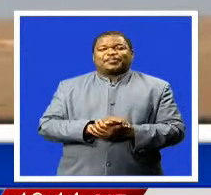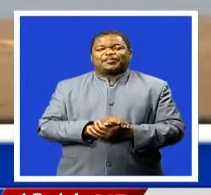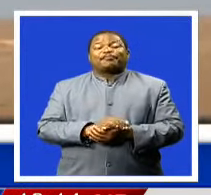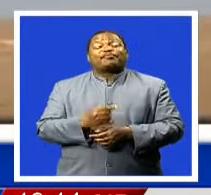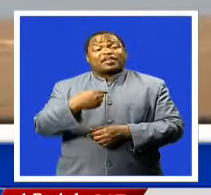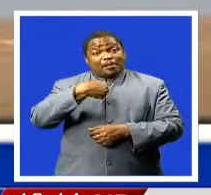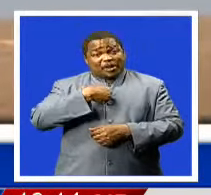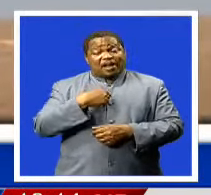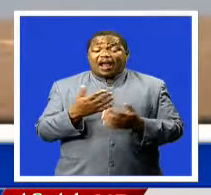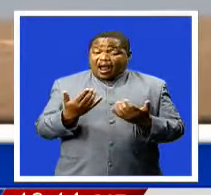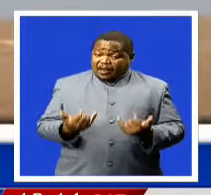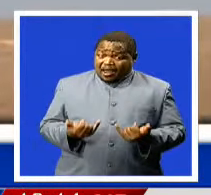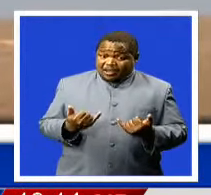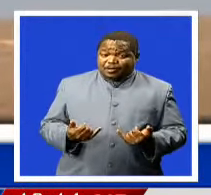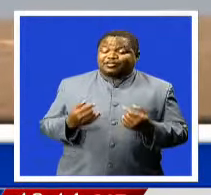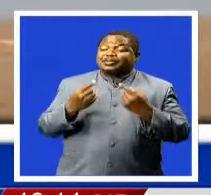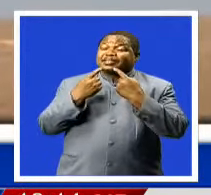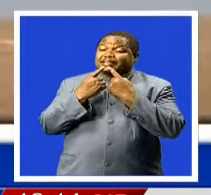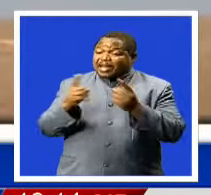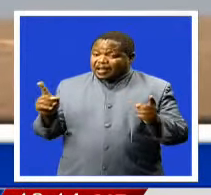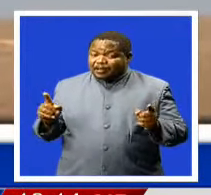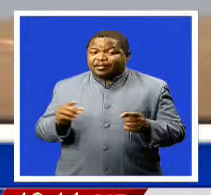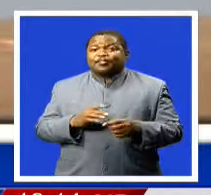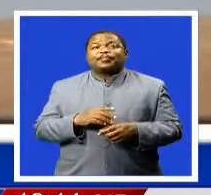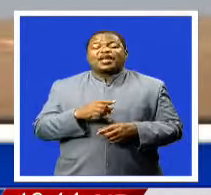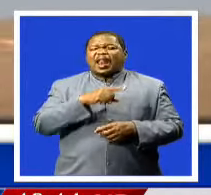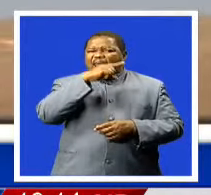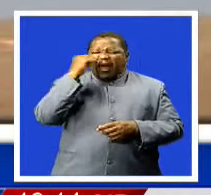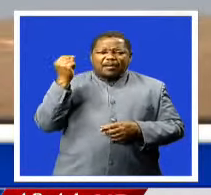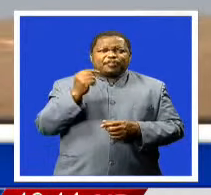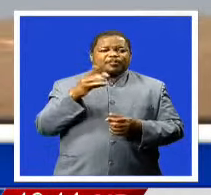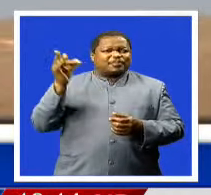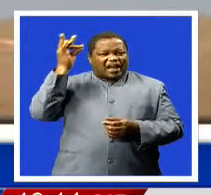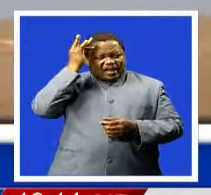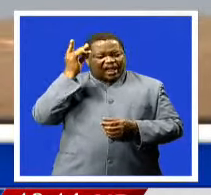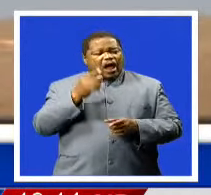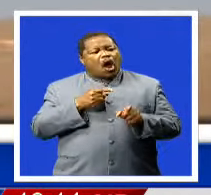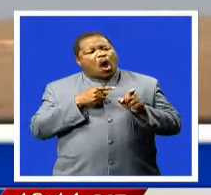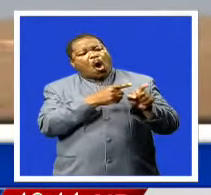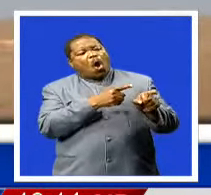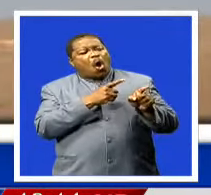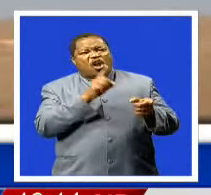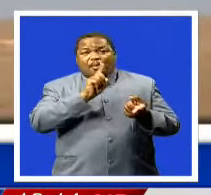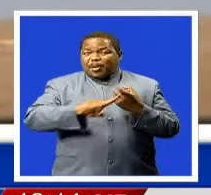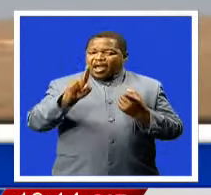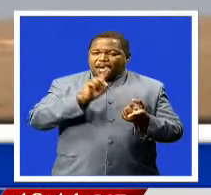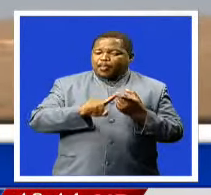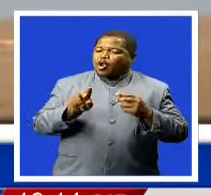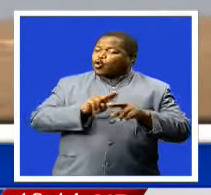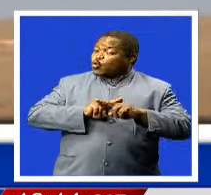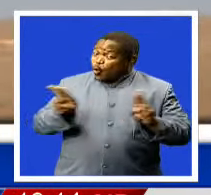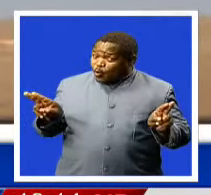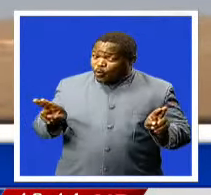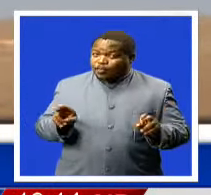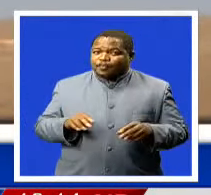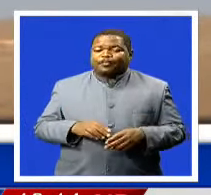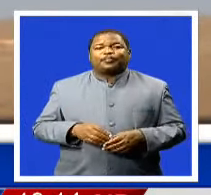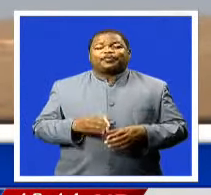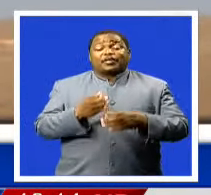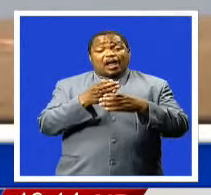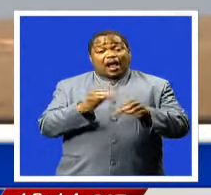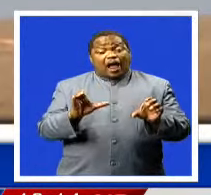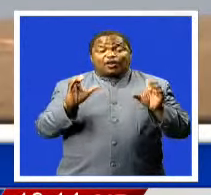kwekuthi inkosi kakusiko lapho kudlalelwa khona live lihloniphekile it's a democratic